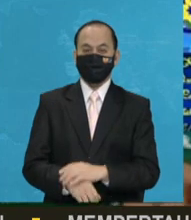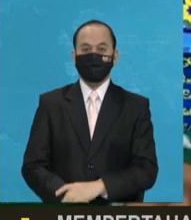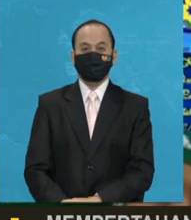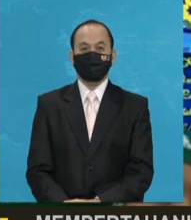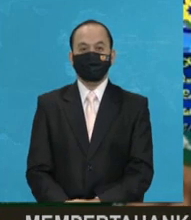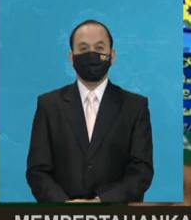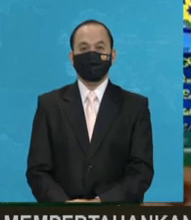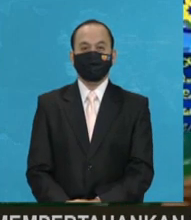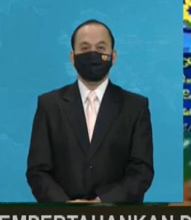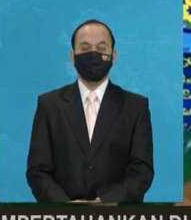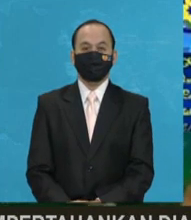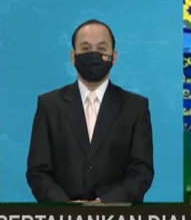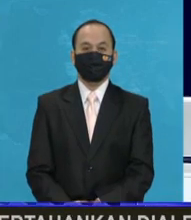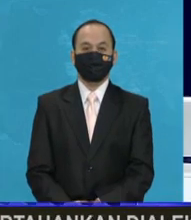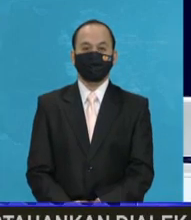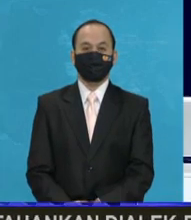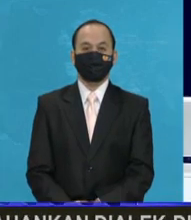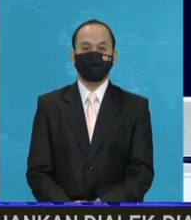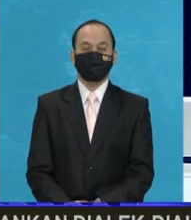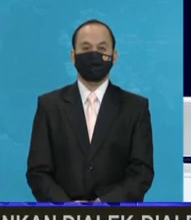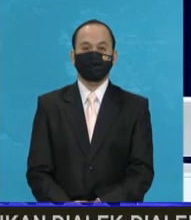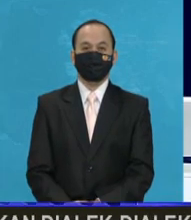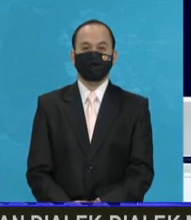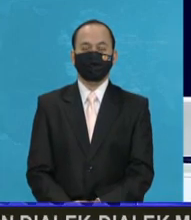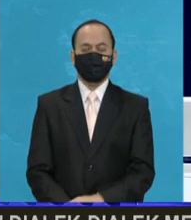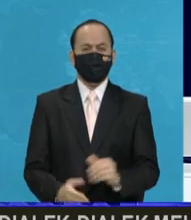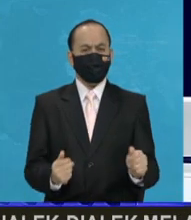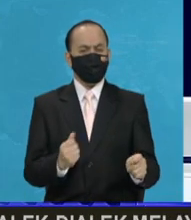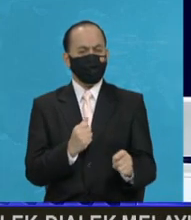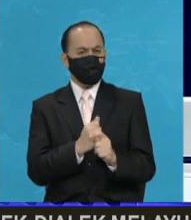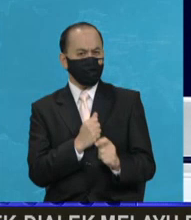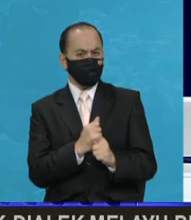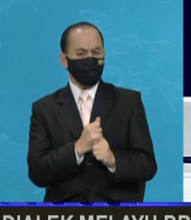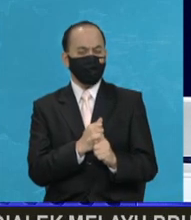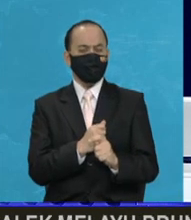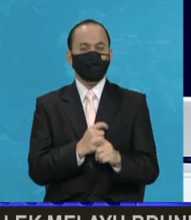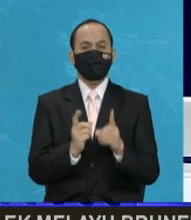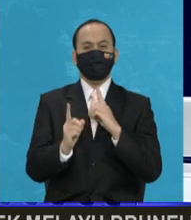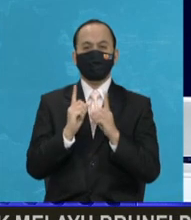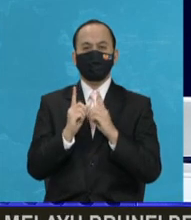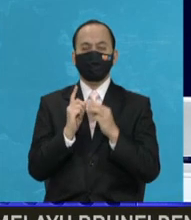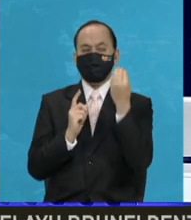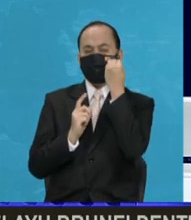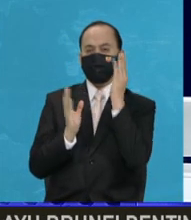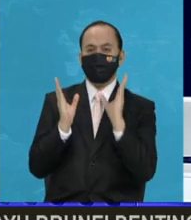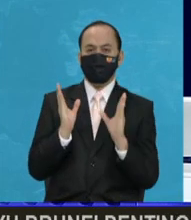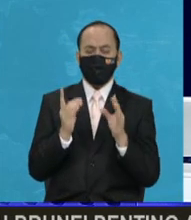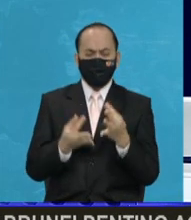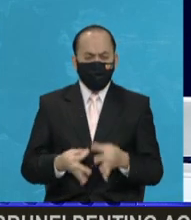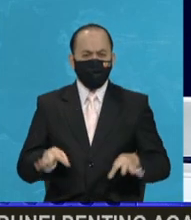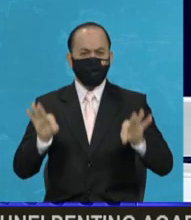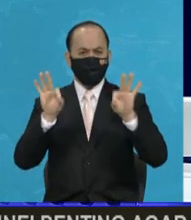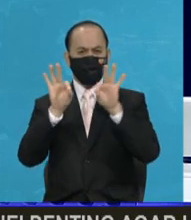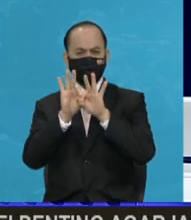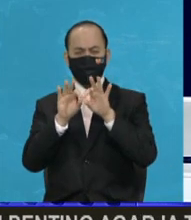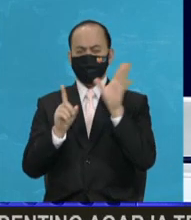sama-sama menjaga keluarga masing-masing mempertahankan dialek-dialek Melayu Brunei adalah penting agar ia tidak